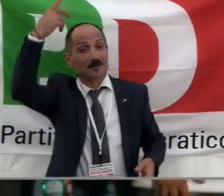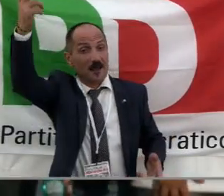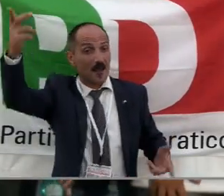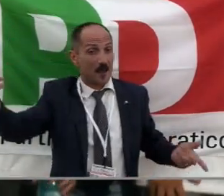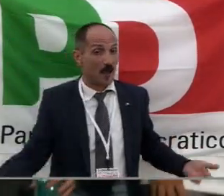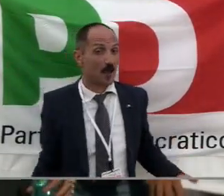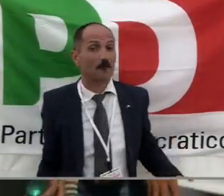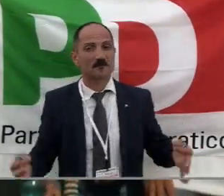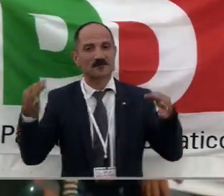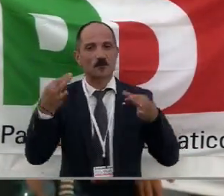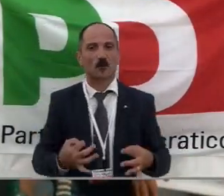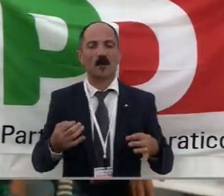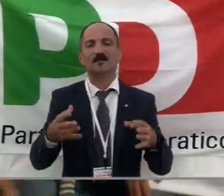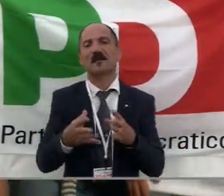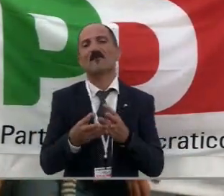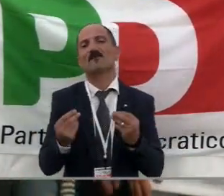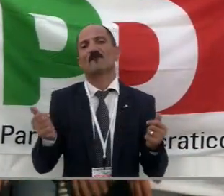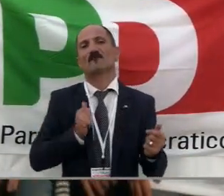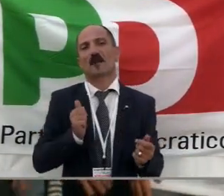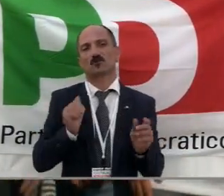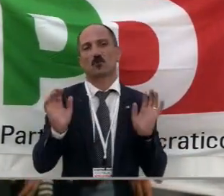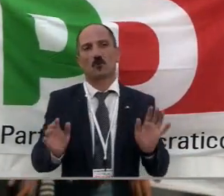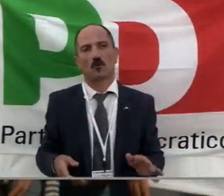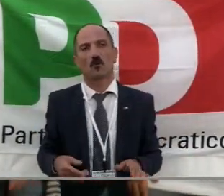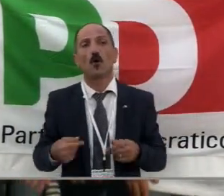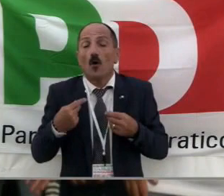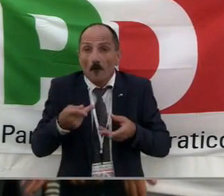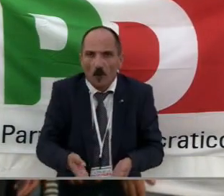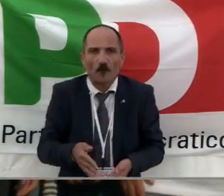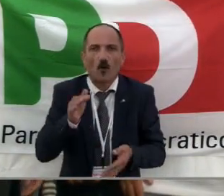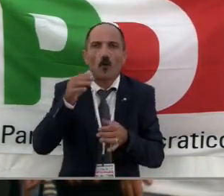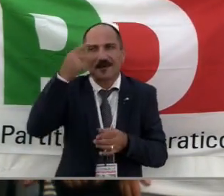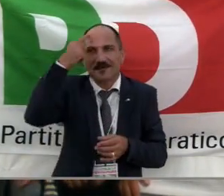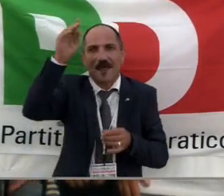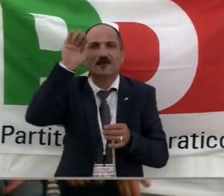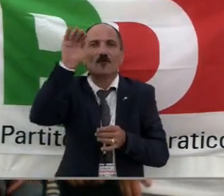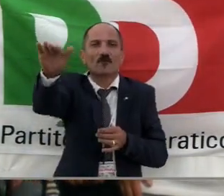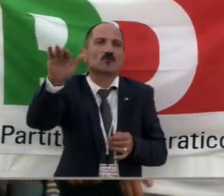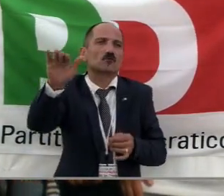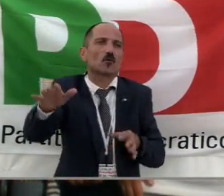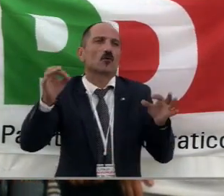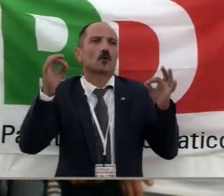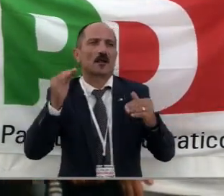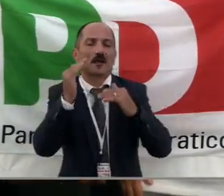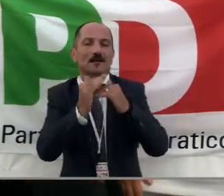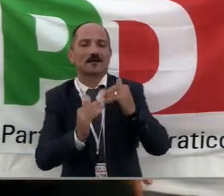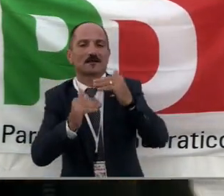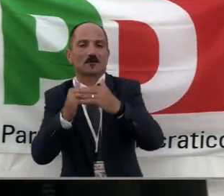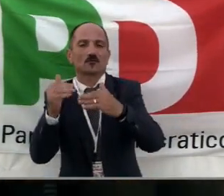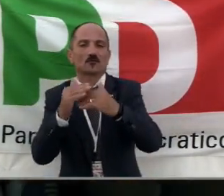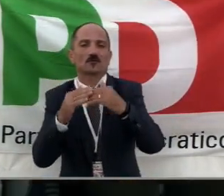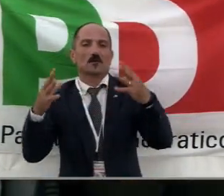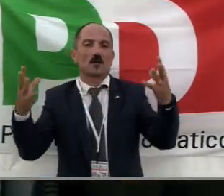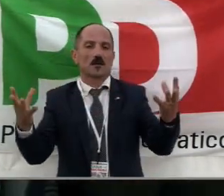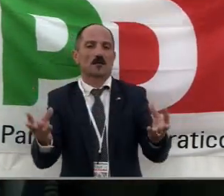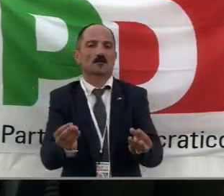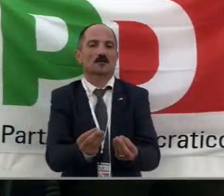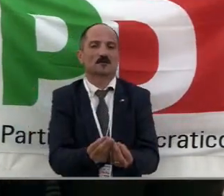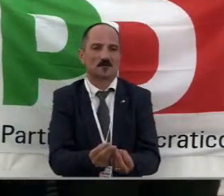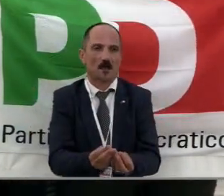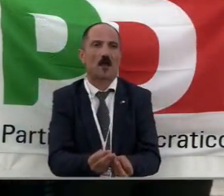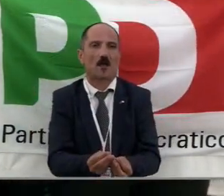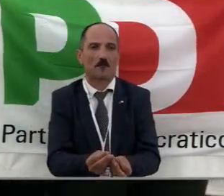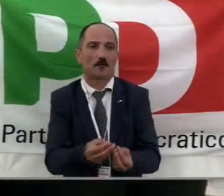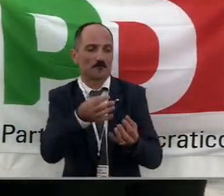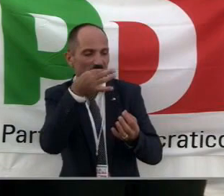sicurezza fai da te e l'idea che abbiamo noi di un futuro che invece si costruisce insieme, perché ci